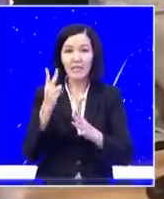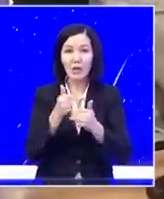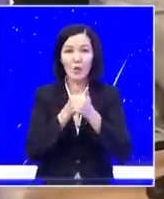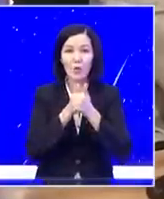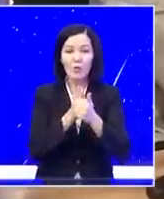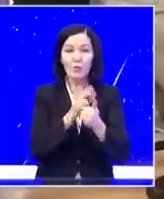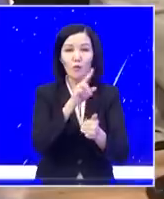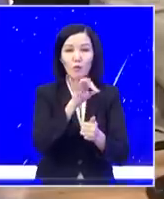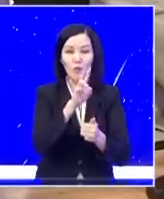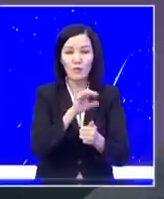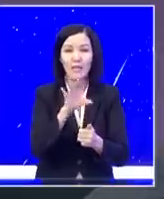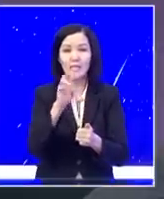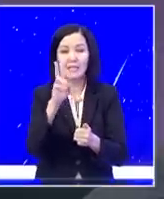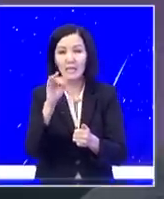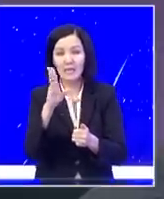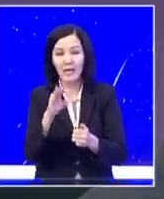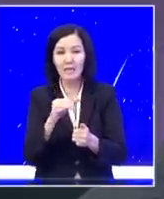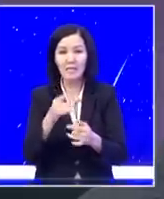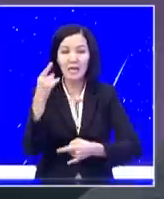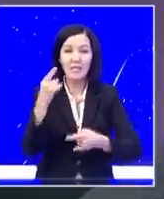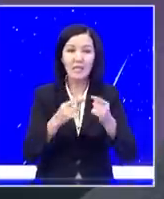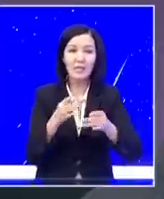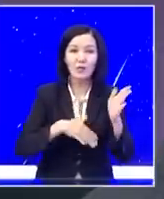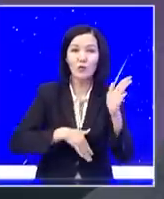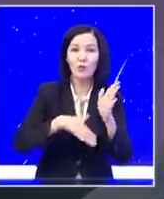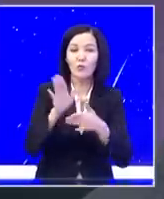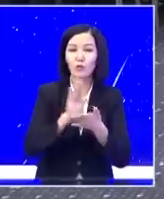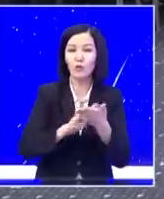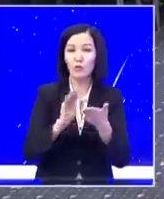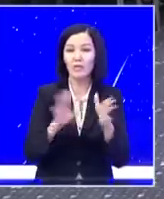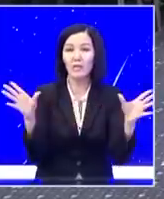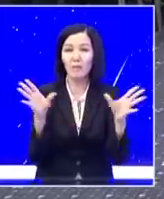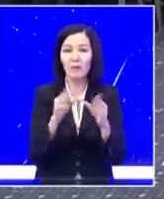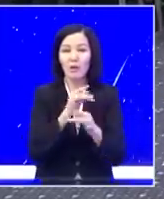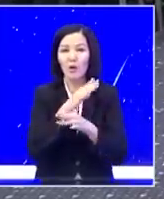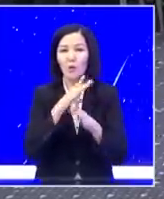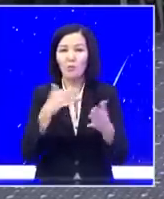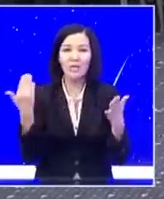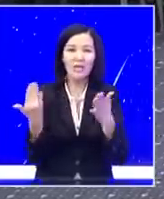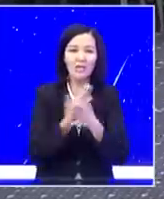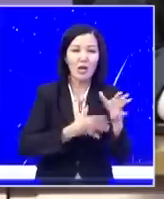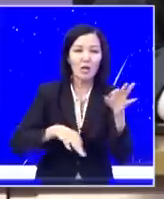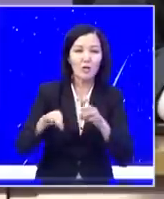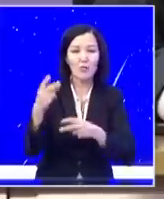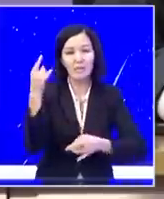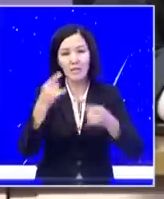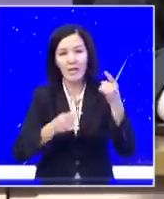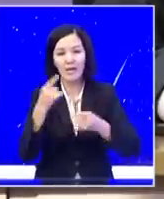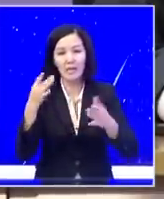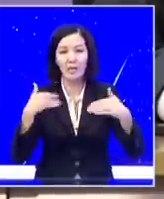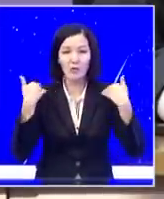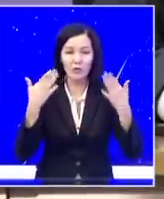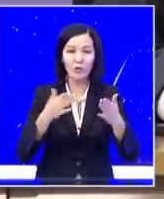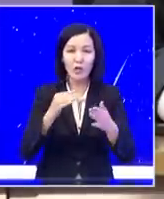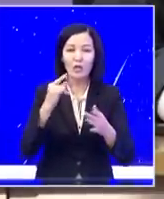Досан Қызайбекұлы сияқты тележурналистиканың нағыз майталмандарымен бірлесіп, талай-талай жаңа жобаларды жүзеге асырды.